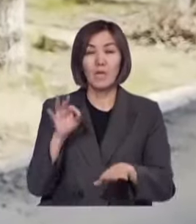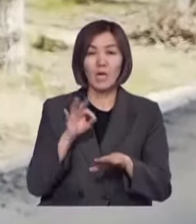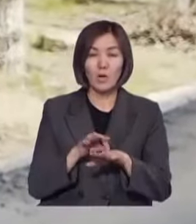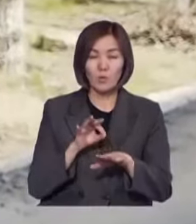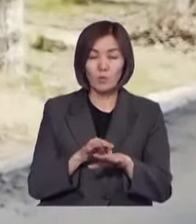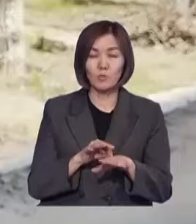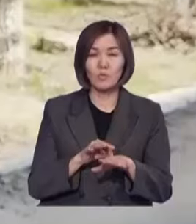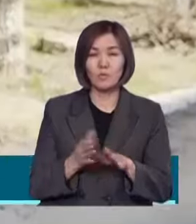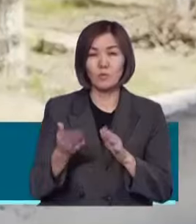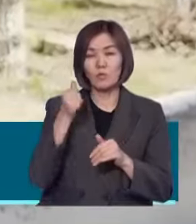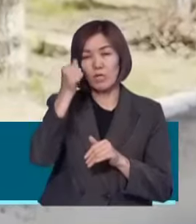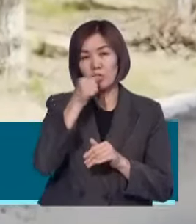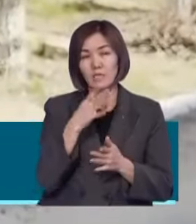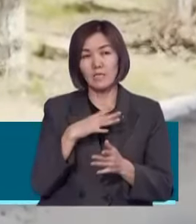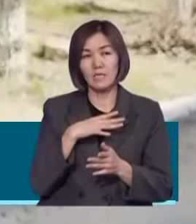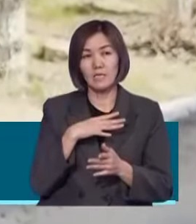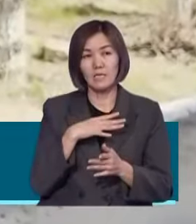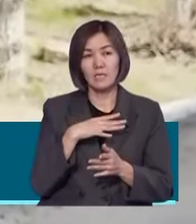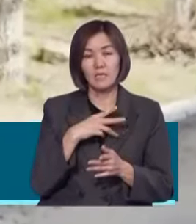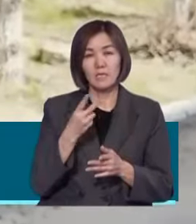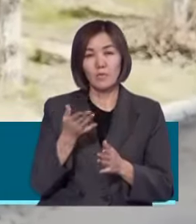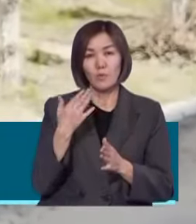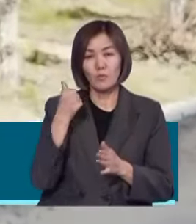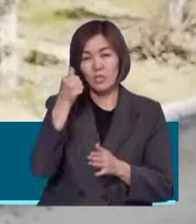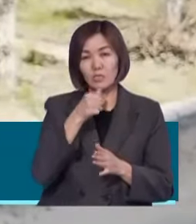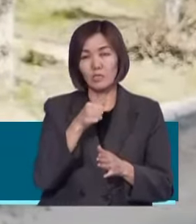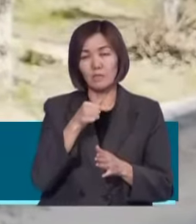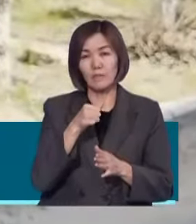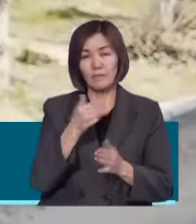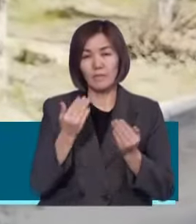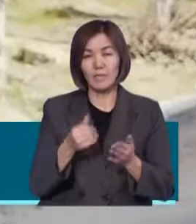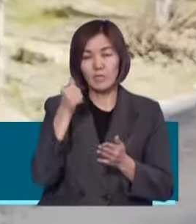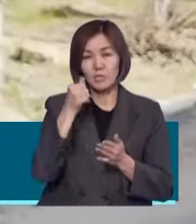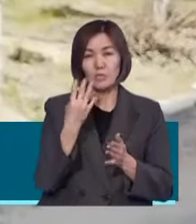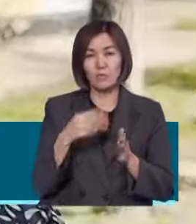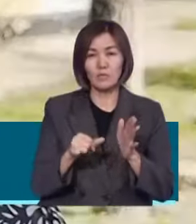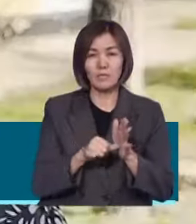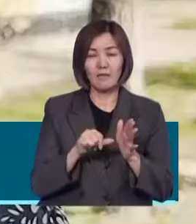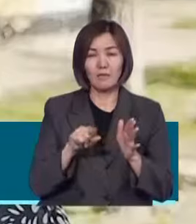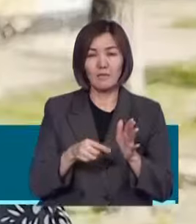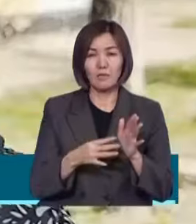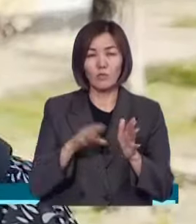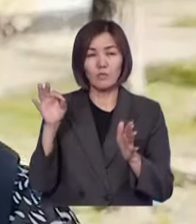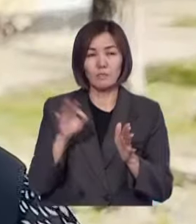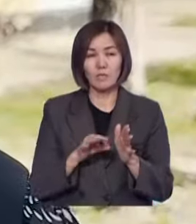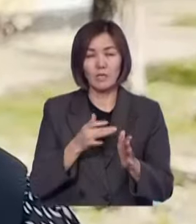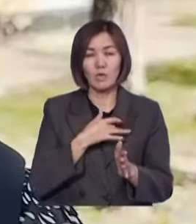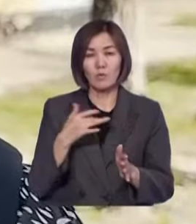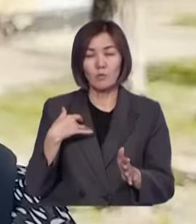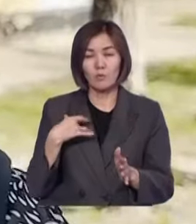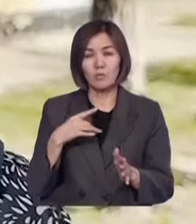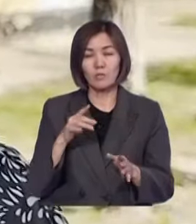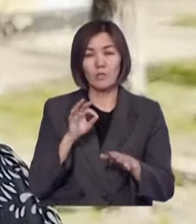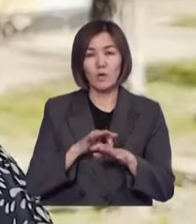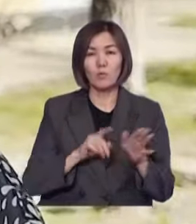Аурушандықта бізде өткен жылғы мен осы жылғыны салыстырғанда бір деңгейде 36.9%. Туберкулезінің анықтау жолдарына келетін